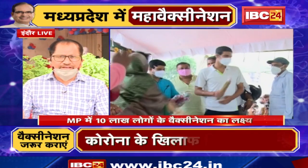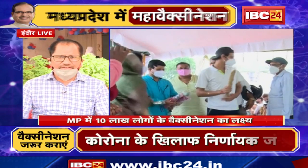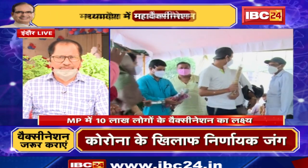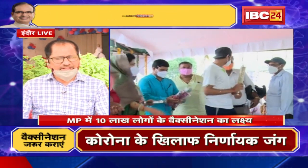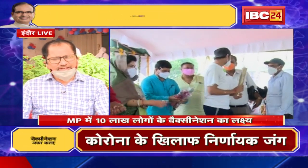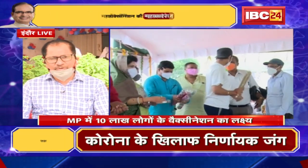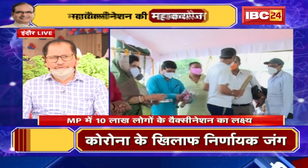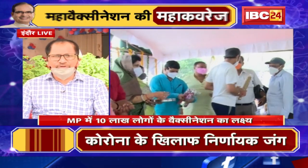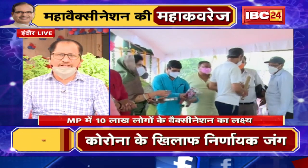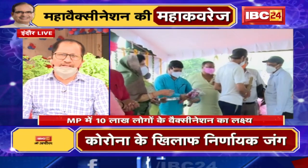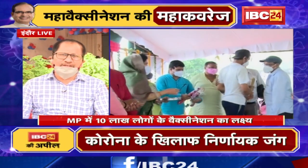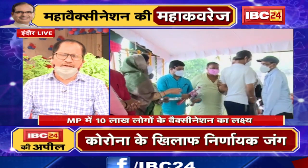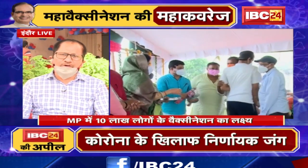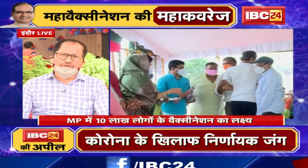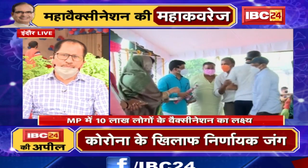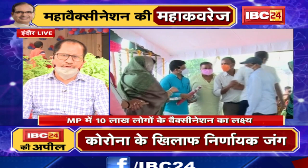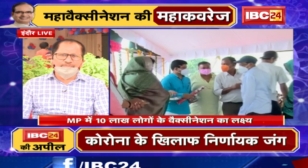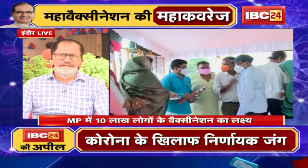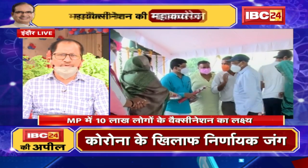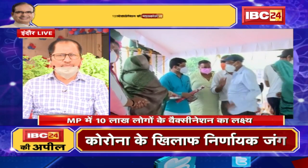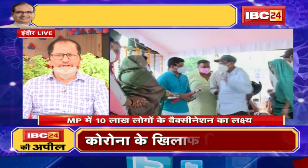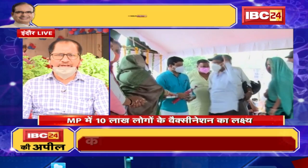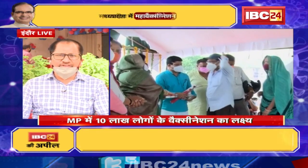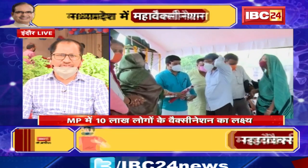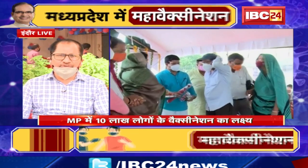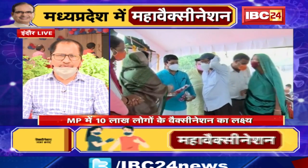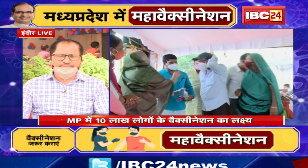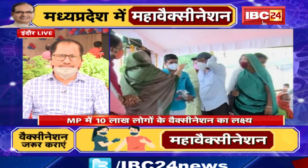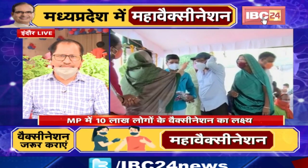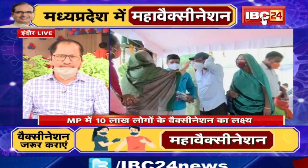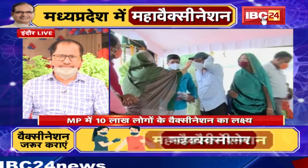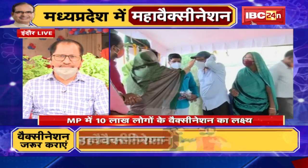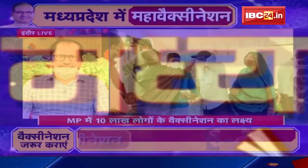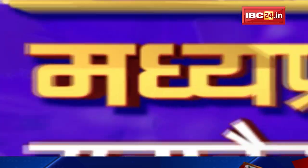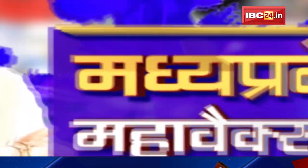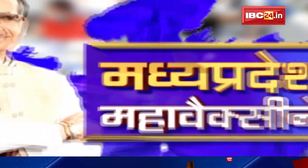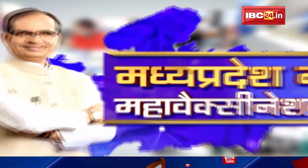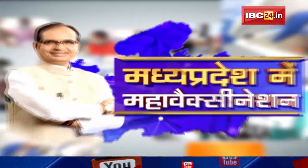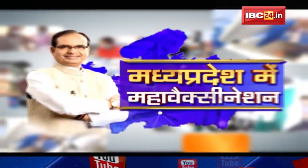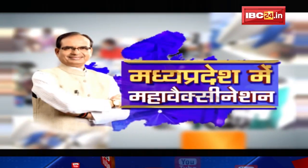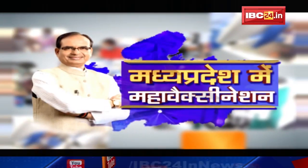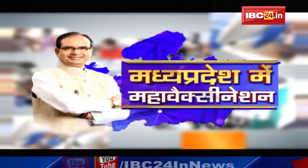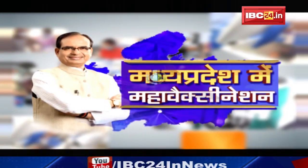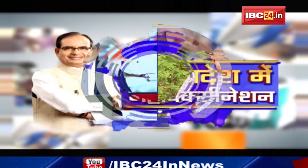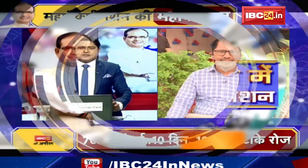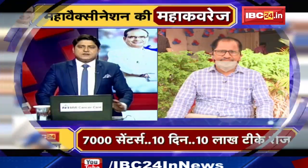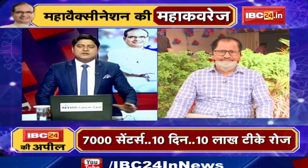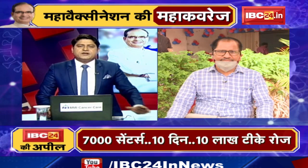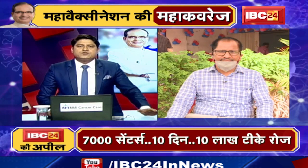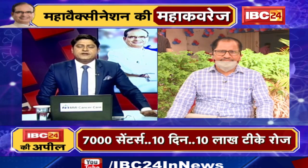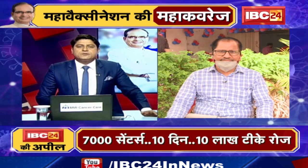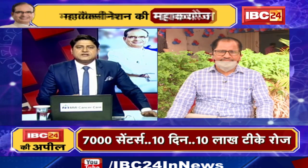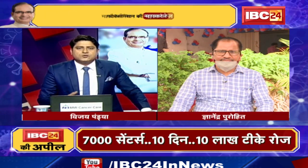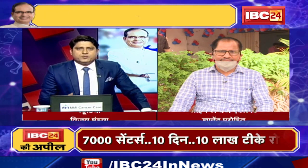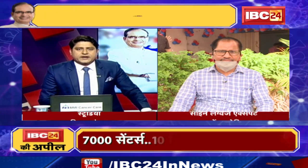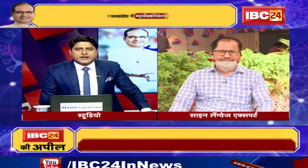दृष्टिहीन हो, चाहे किसी भी तरह का, कोई छूटे नहीं और उनकी पूरी मदद हो और पूरे वैक्सीनेशन हो। जी ज्ञानेंद्र जी, आपके साथ जितने